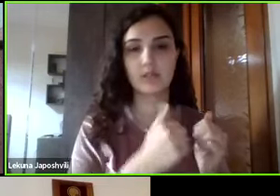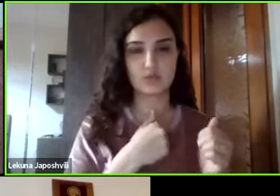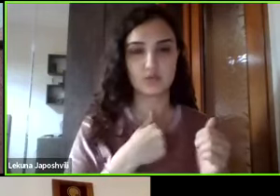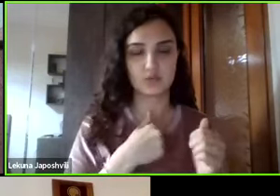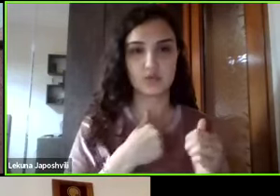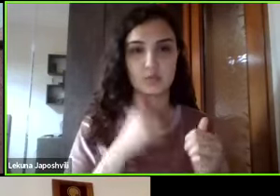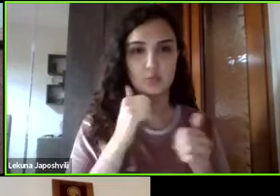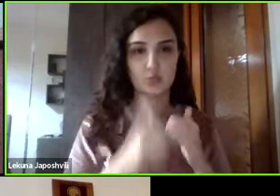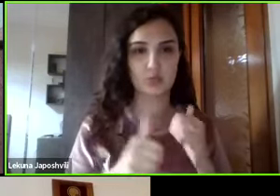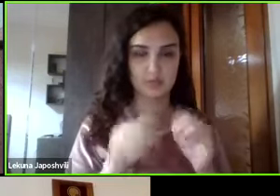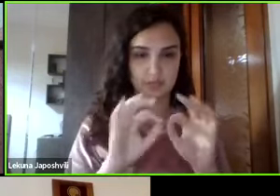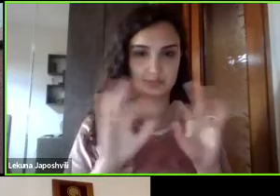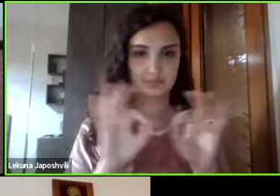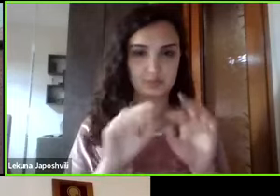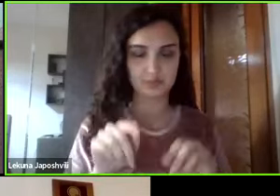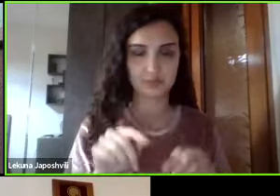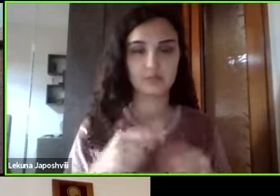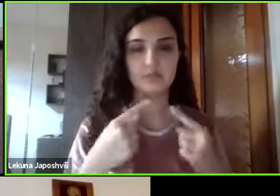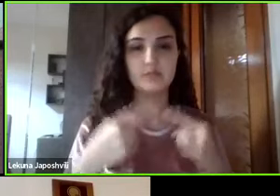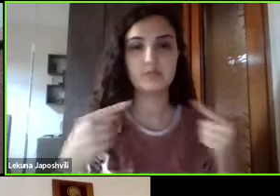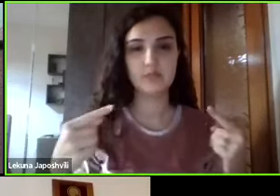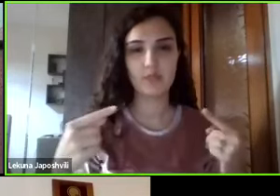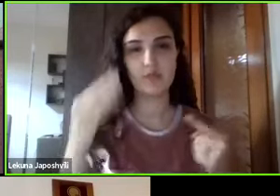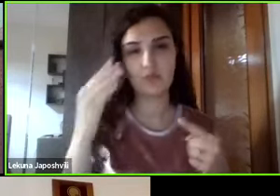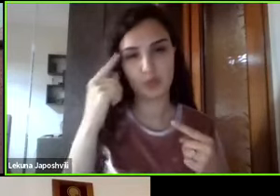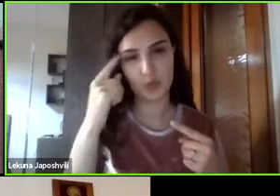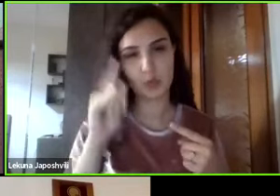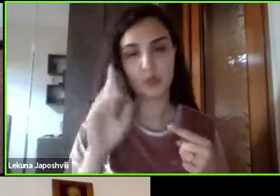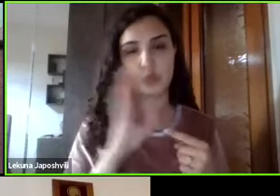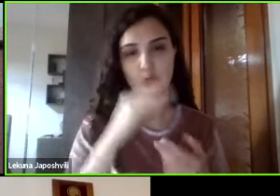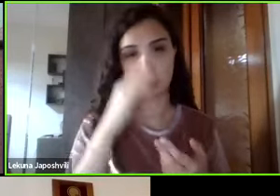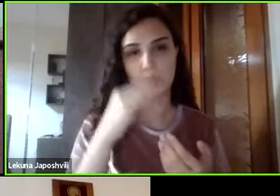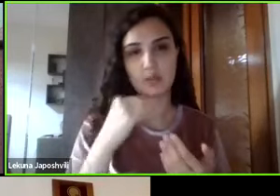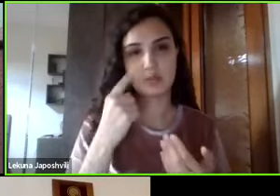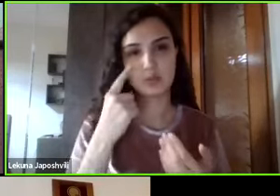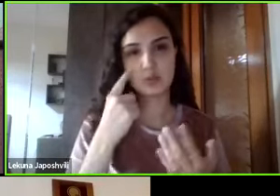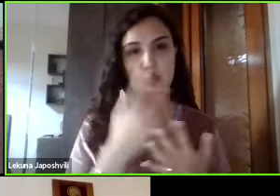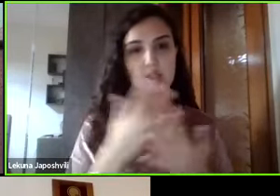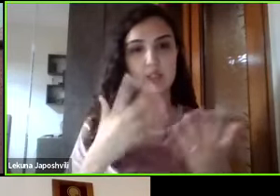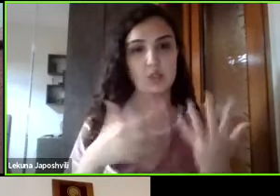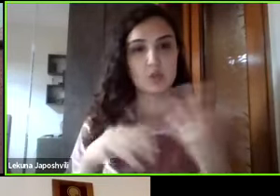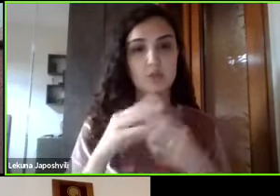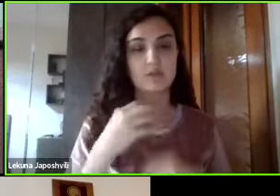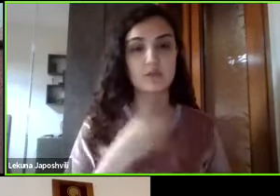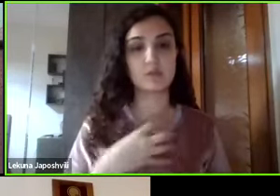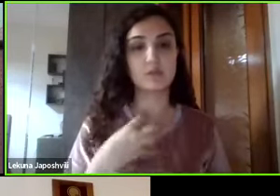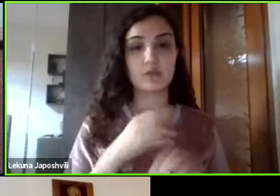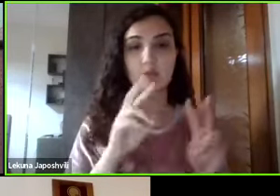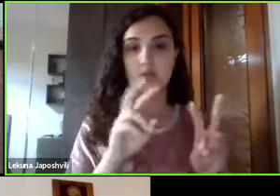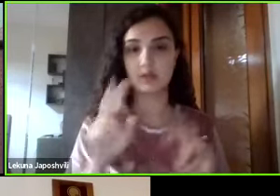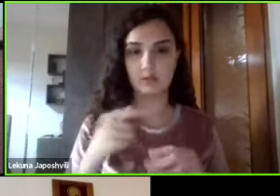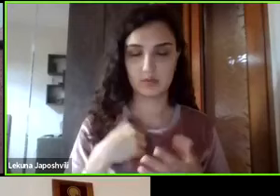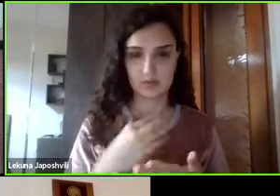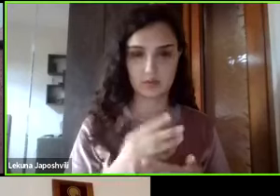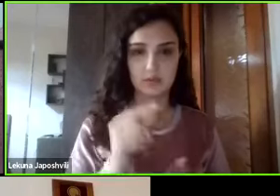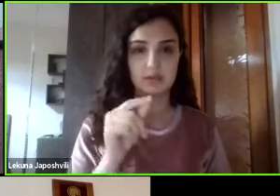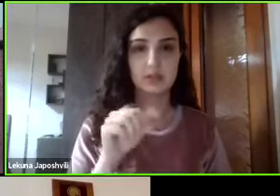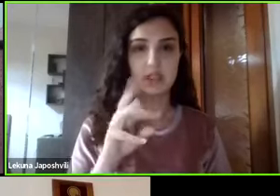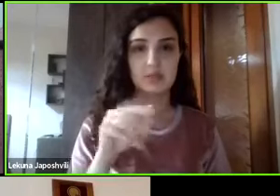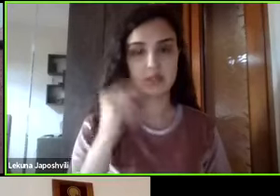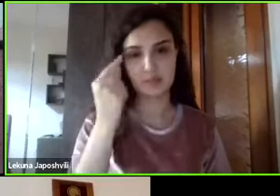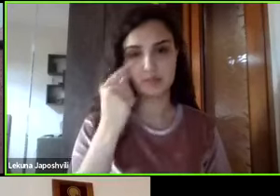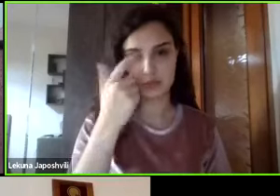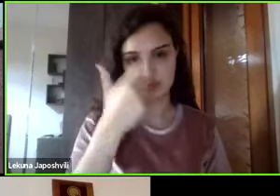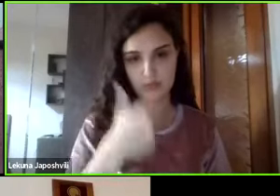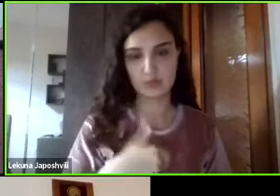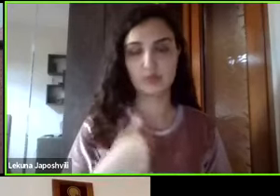ჩართვებს. სხვადასხვა ფიქრობთ, რომ მშობლების უმეტესობისთვის აქტუალურ თემებზე. მე გახლავართ თამთა საამიშვილი, ფსიქოლოგი,